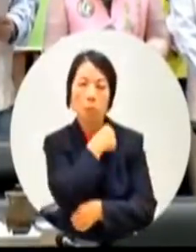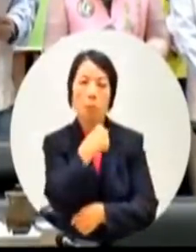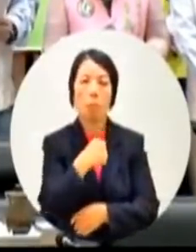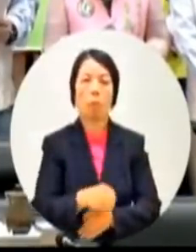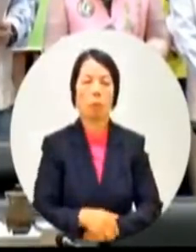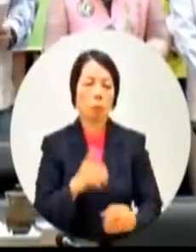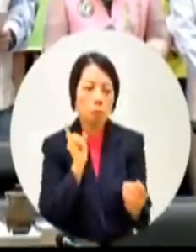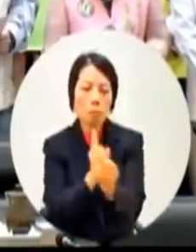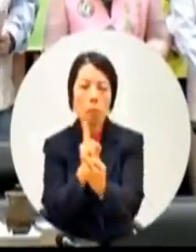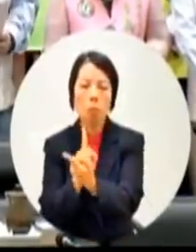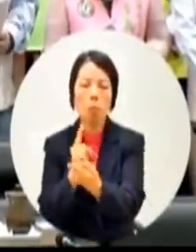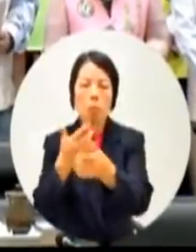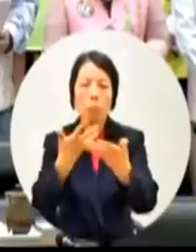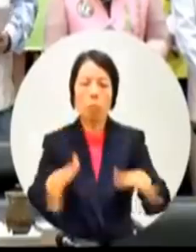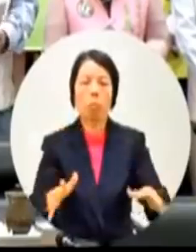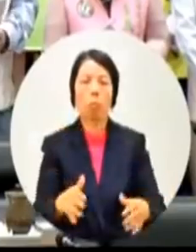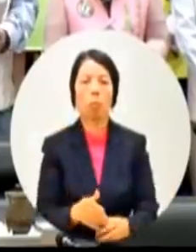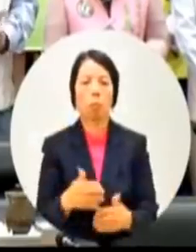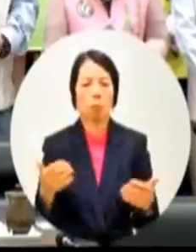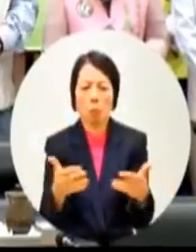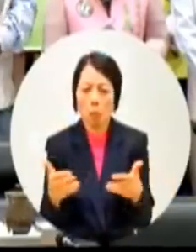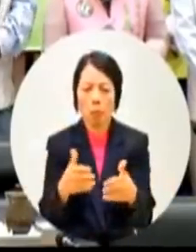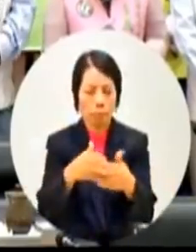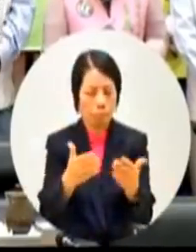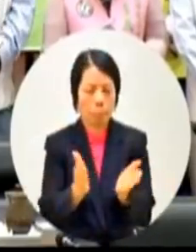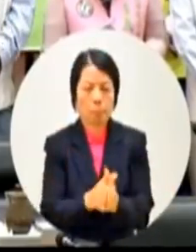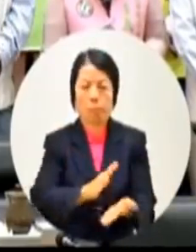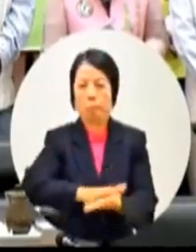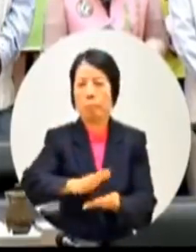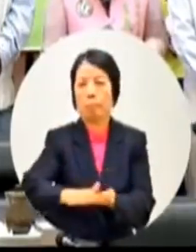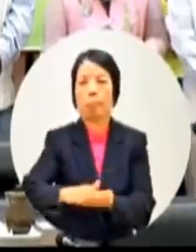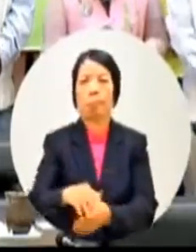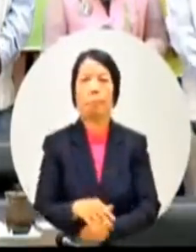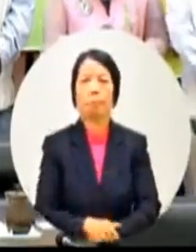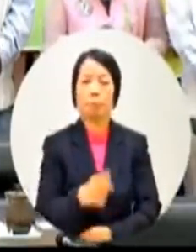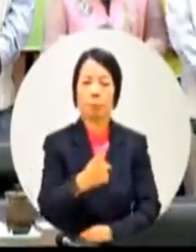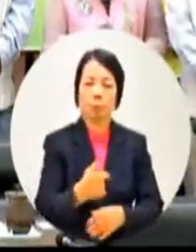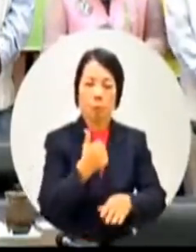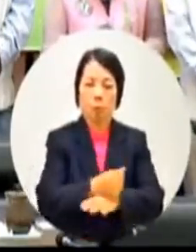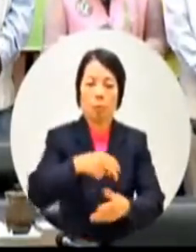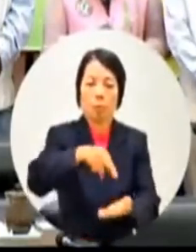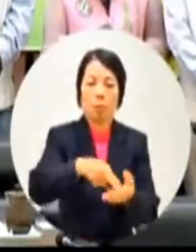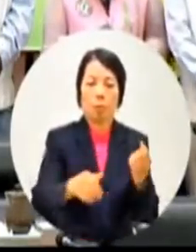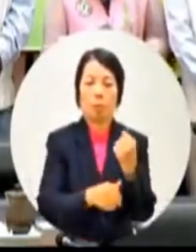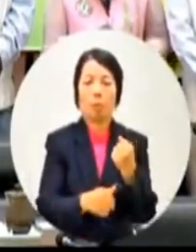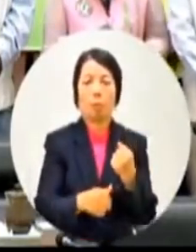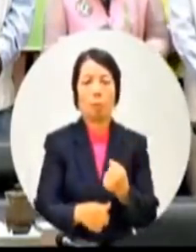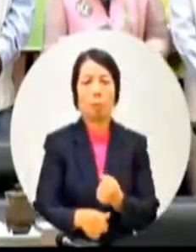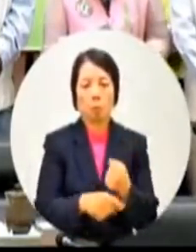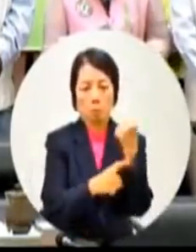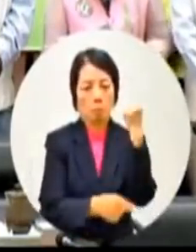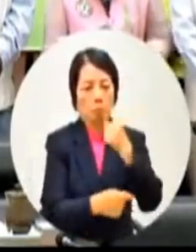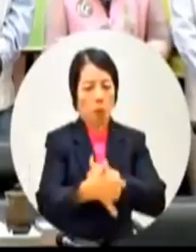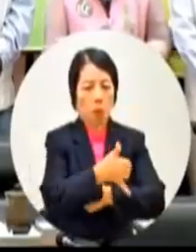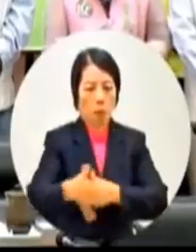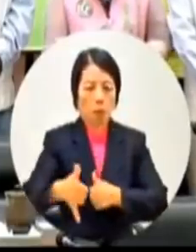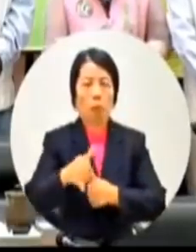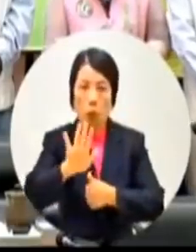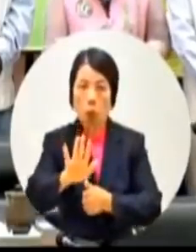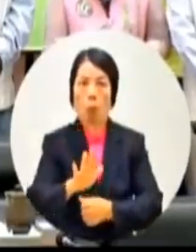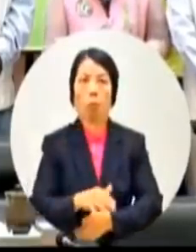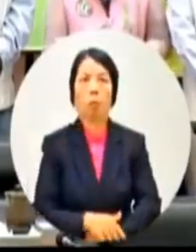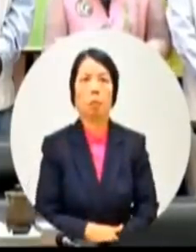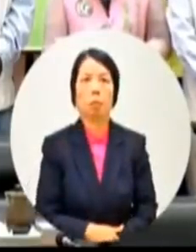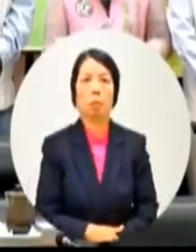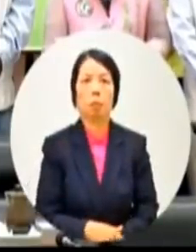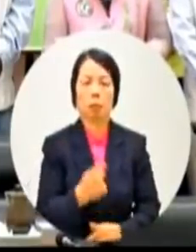我们要解决的。包括你讲的，你也当过立法委员，韩市长以前当过立法委员，也审过中央的预算，